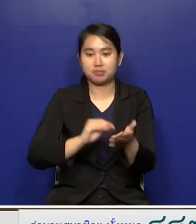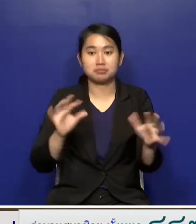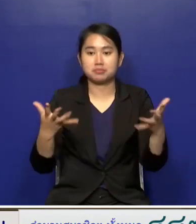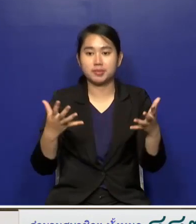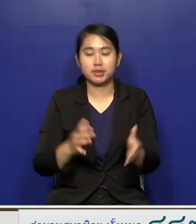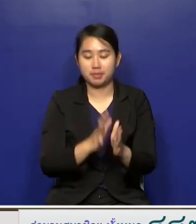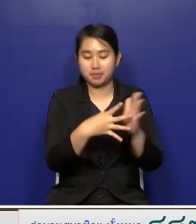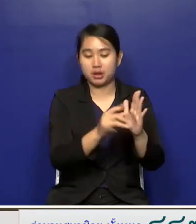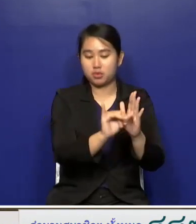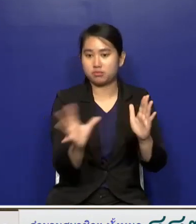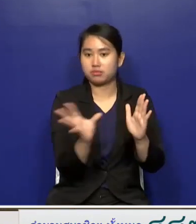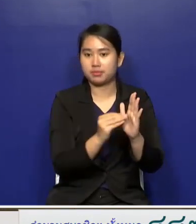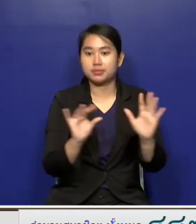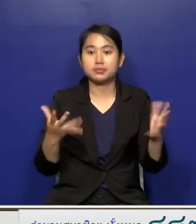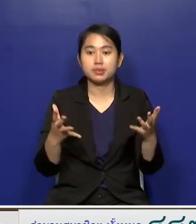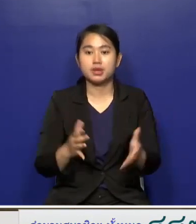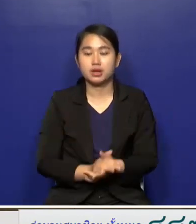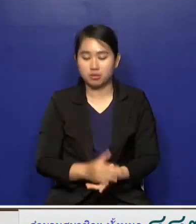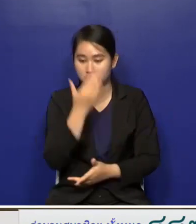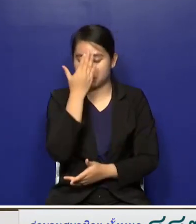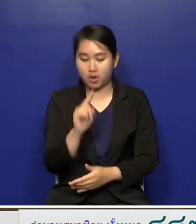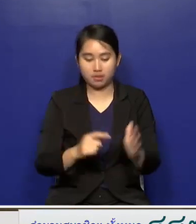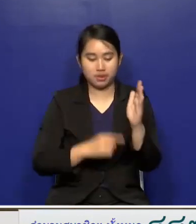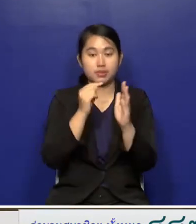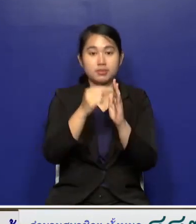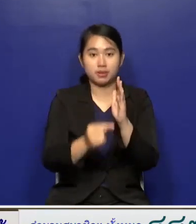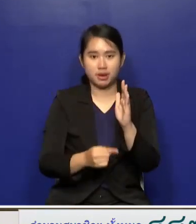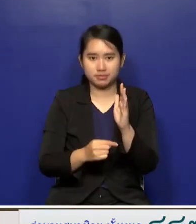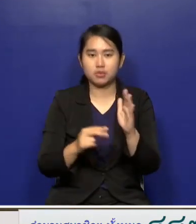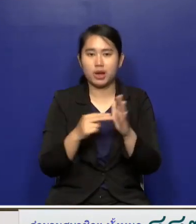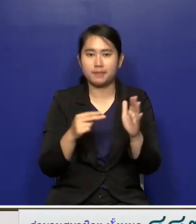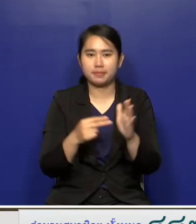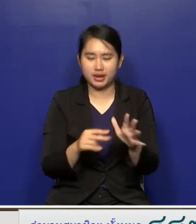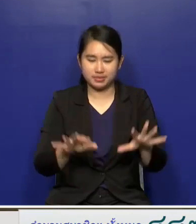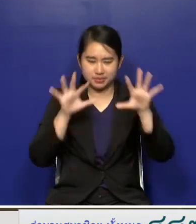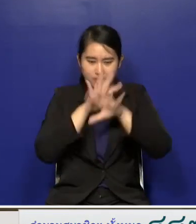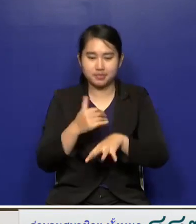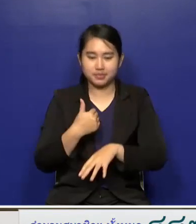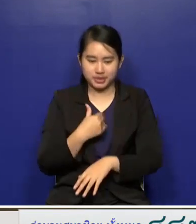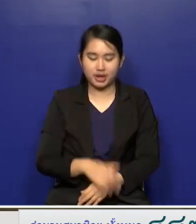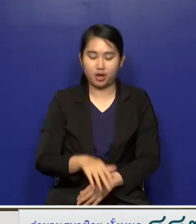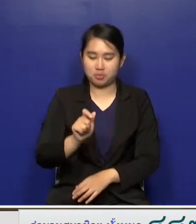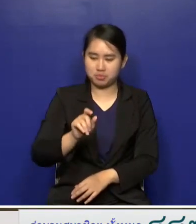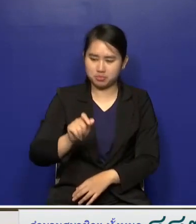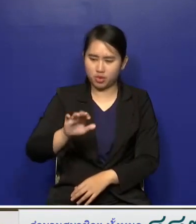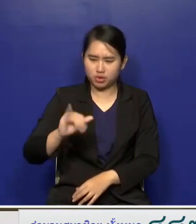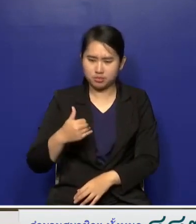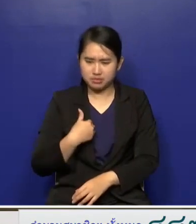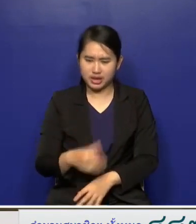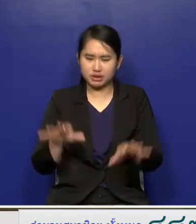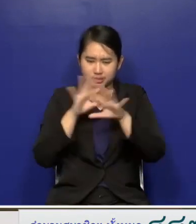ทธศาสตร์ชาติเพราะท้องถิ่นหลายท้องถิ่นอยู่ซ้ำซ้อนกันในตำบลเดียวกันมีสองท้องถิ่